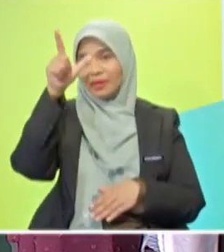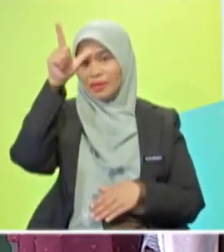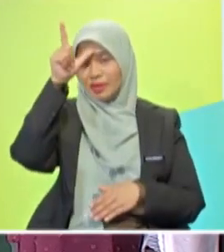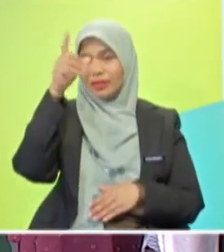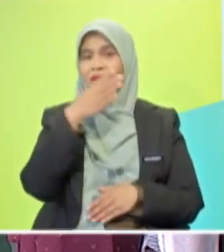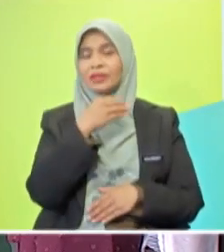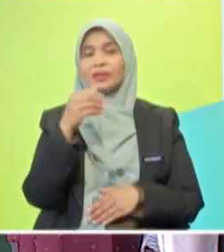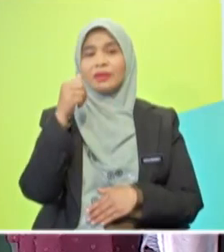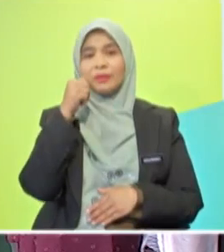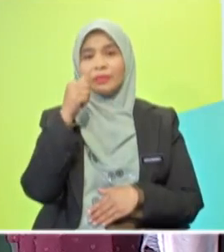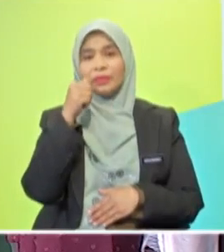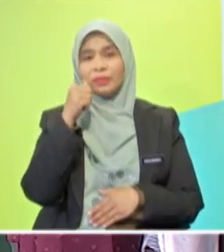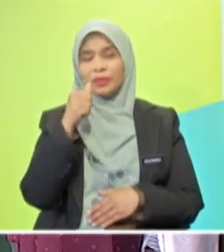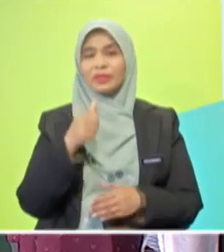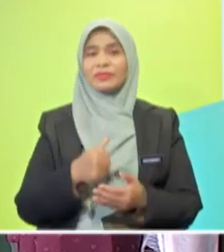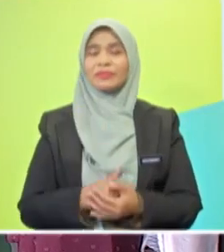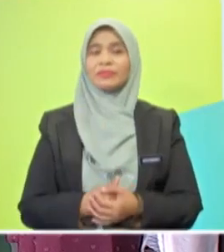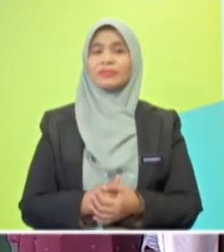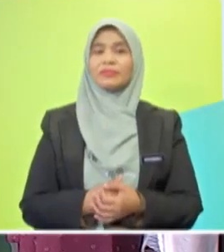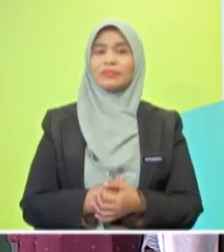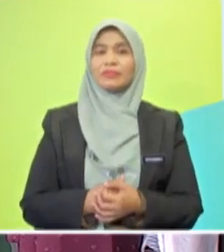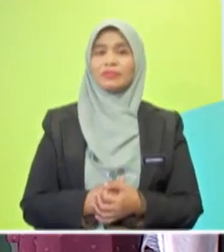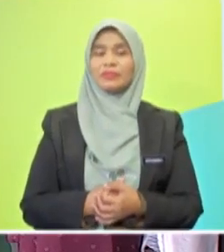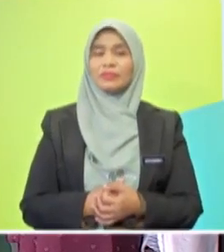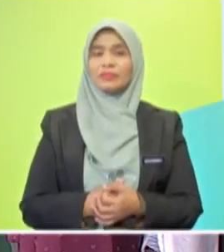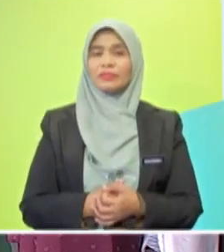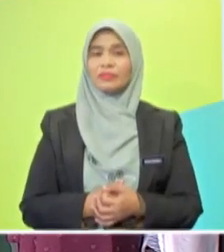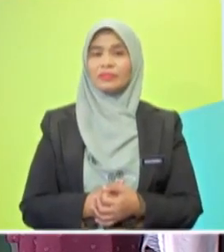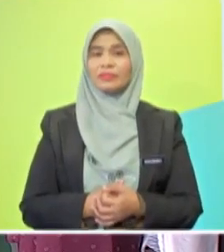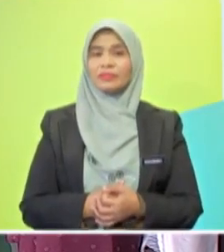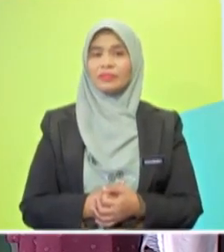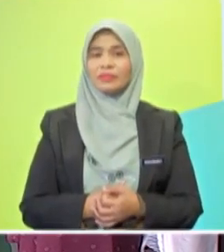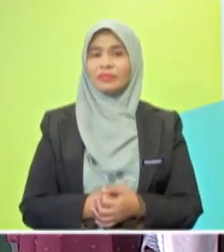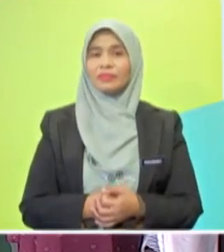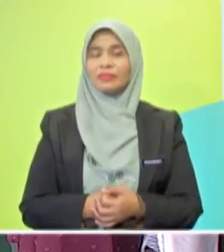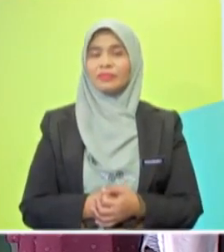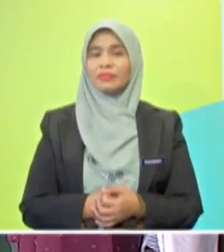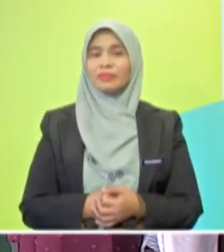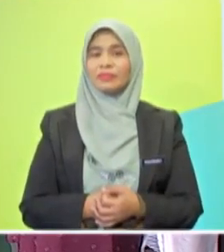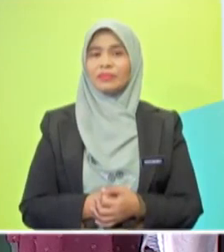latih Tubi buat aktiviti dia ya. Untuk aktiviti pengukuhan. Okey, sebelah kanan.